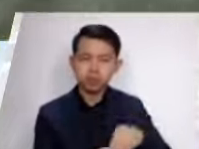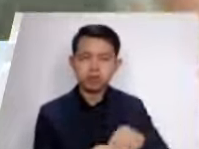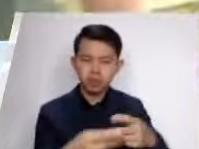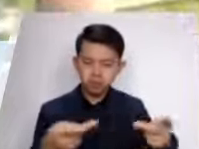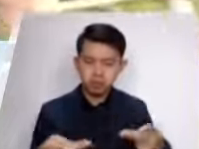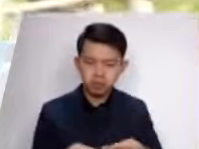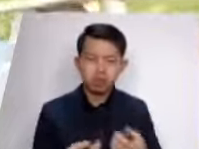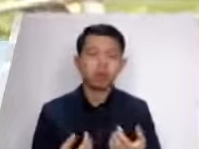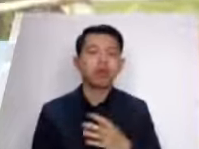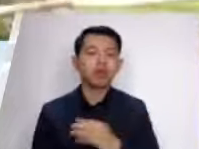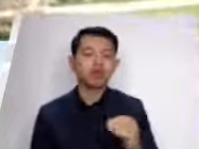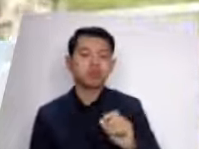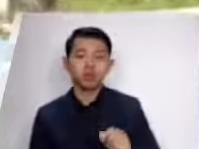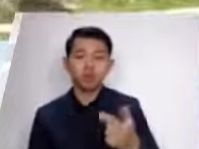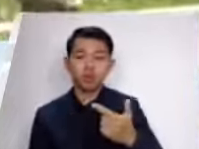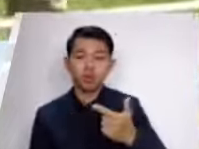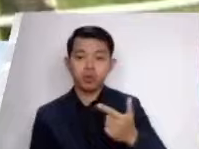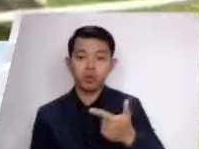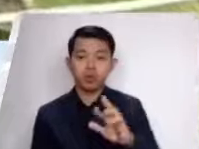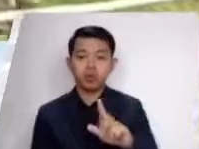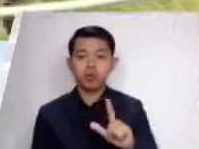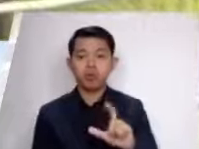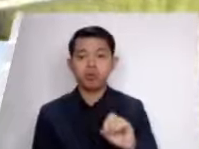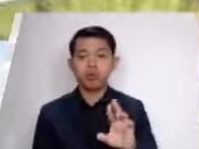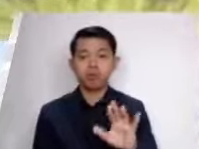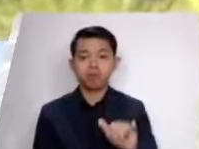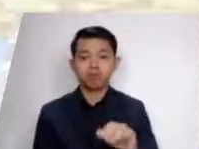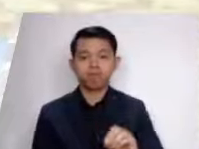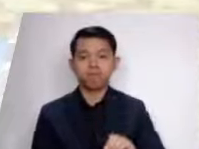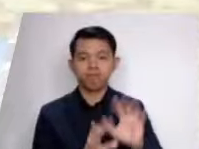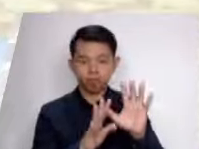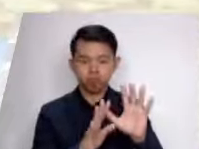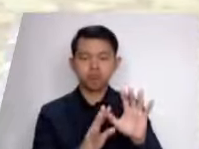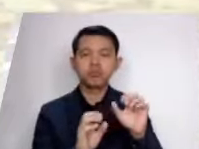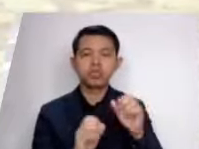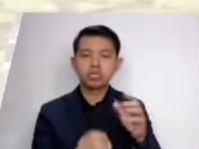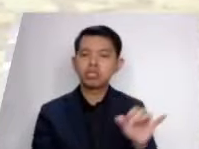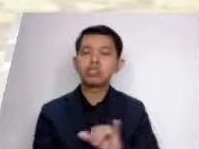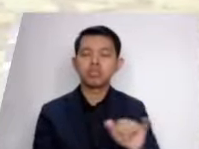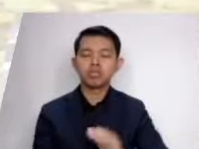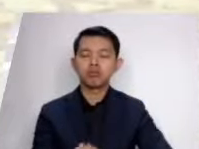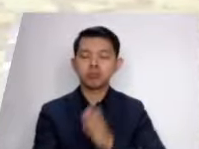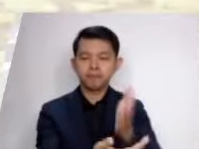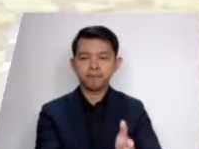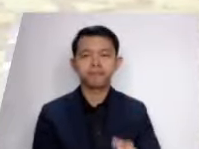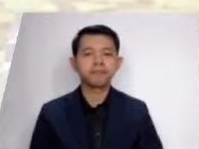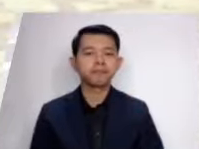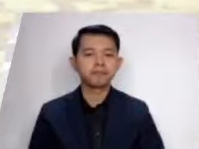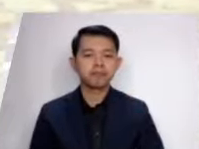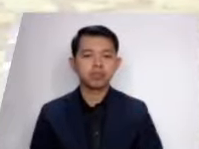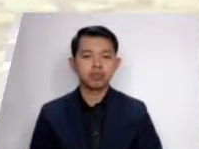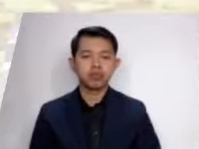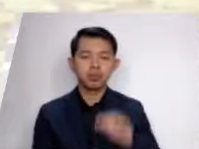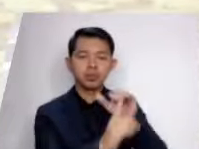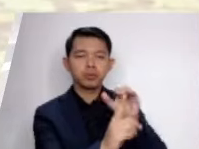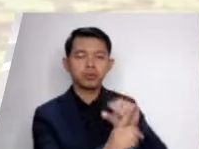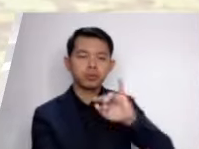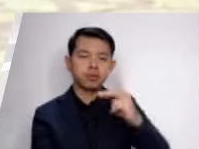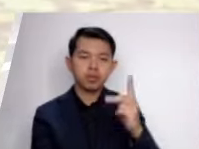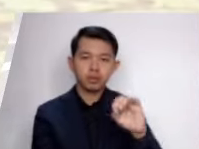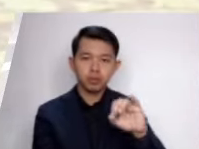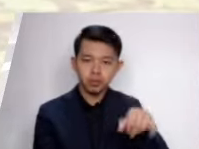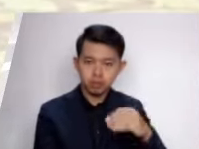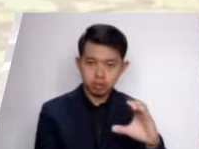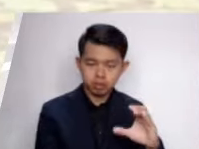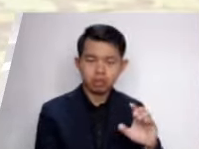Tamayong. Rafi, Connie, sa ngayon ay hinihintay pa ang pahayag ng tagapagsalita ng the Kingdom of Jesus Christ. Gayon din ang pahayag mula sa Police Regional